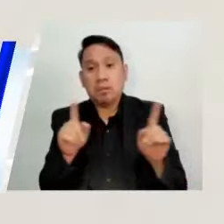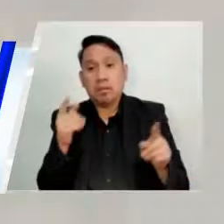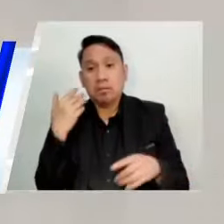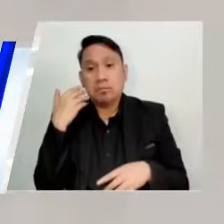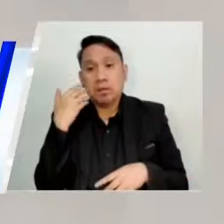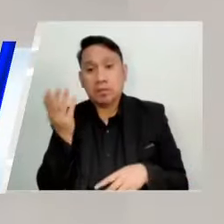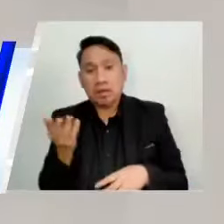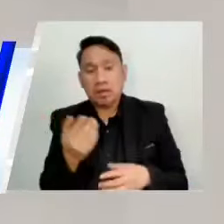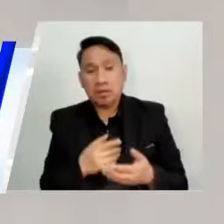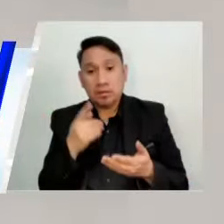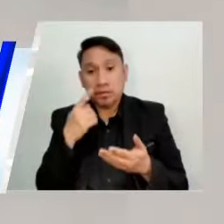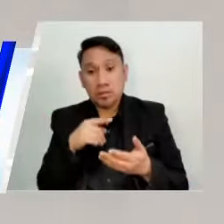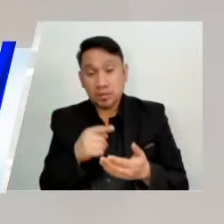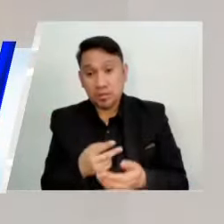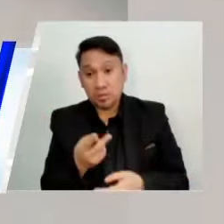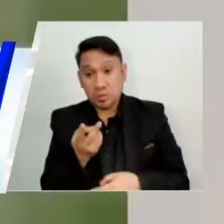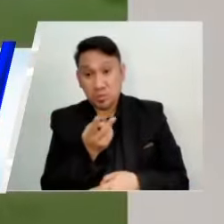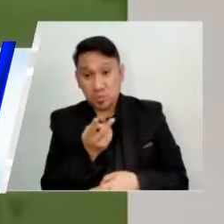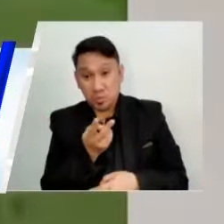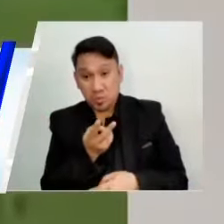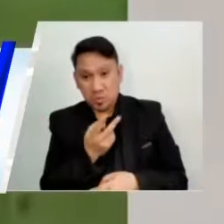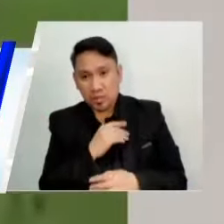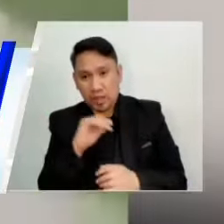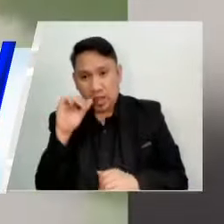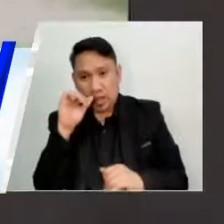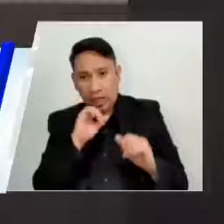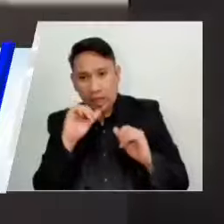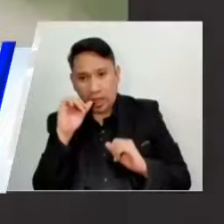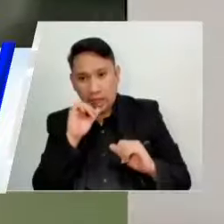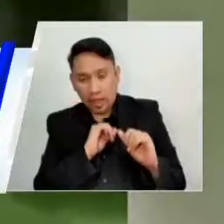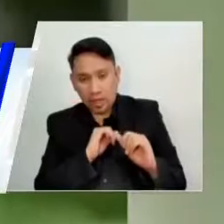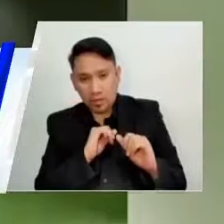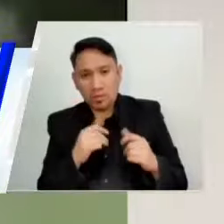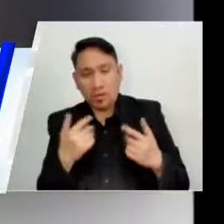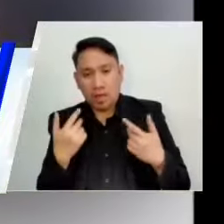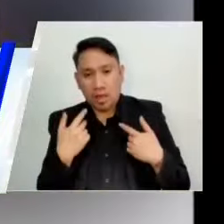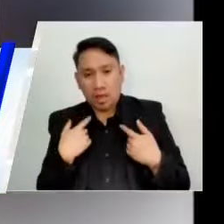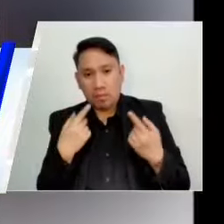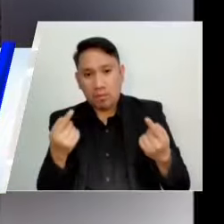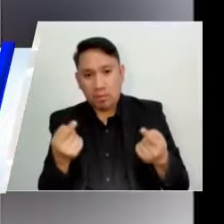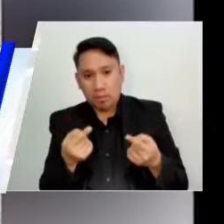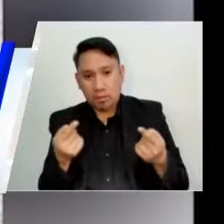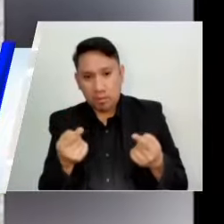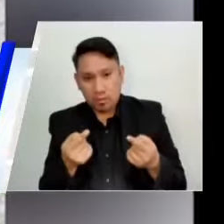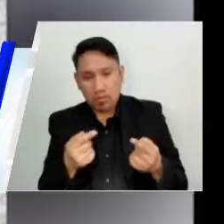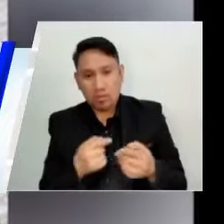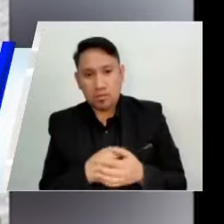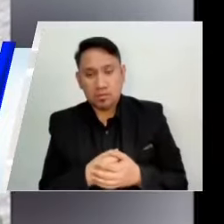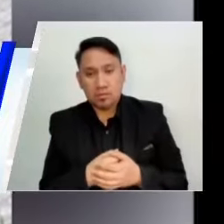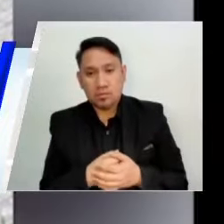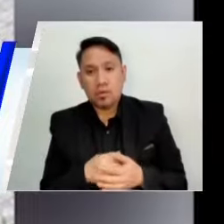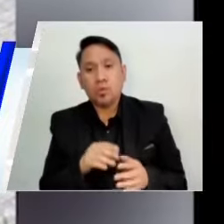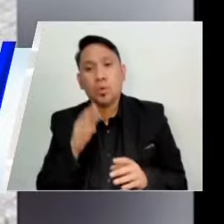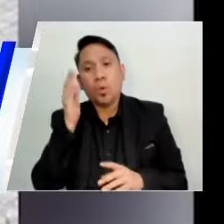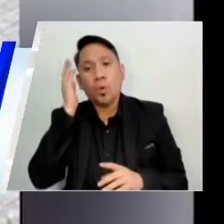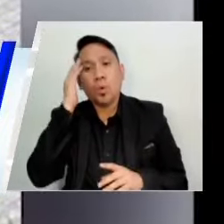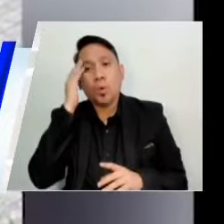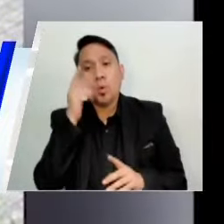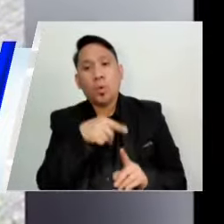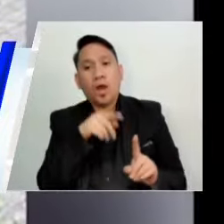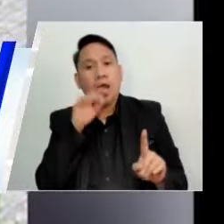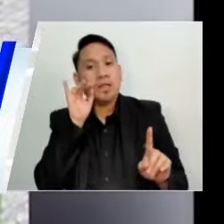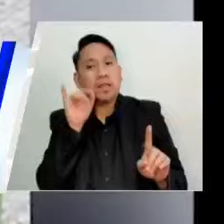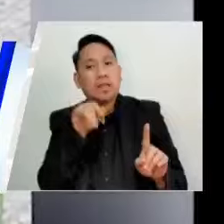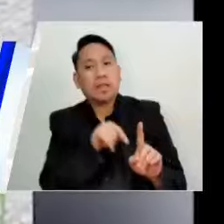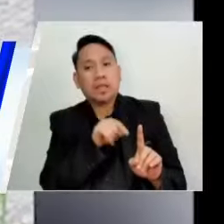imbestigasyon, nag-inuman ang suspect at biktima hanggang sa magkaroon ng pagtatalo. Tukoy na ng pulisya ang pagkakakilala ng suspect